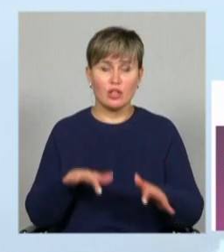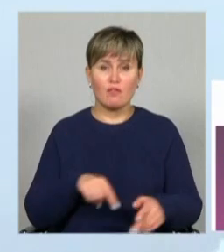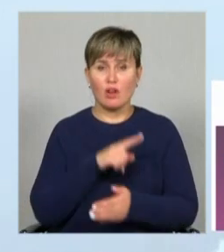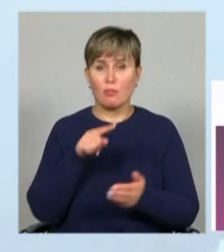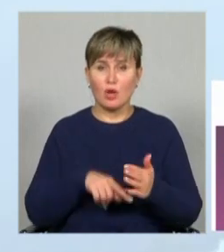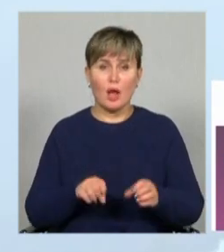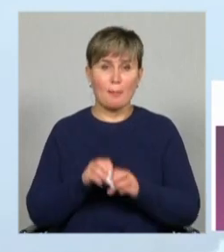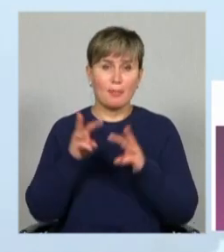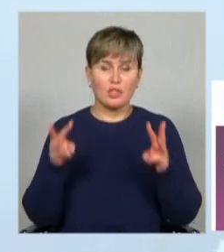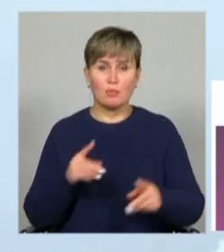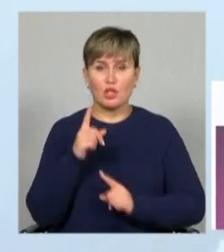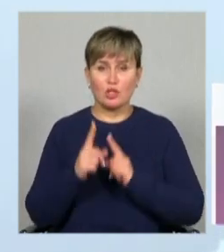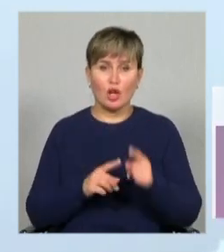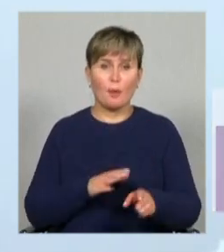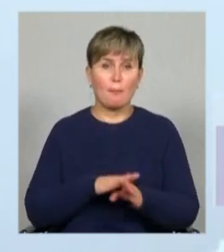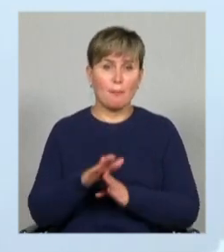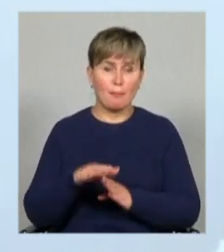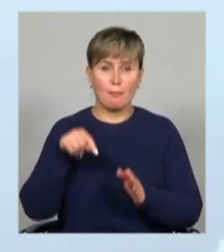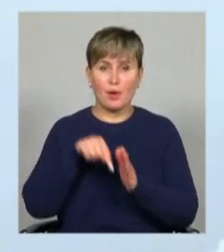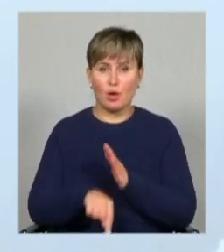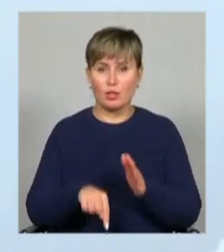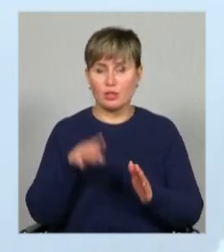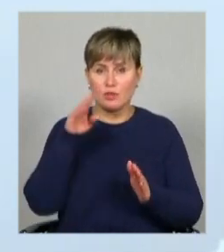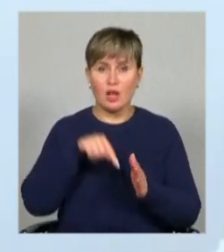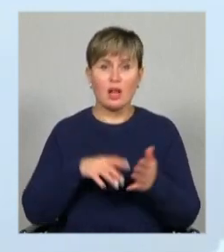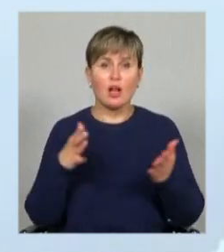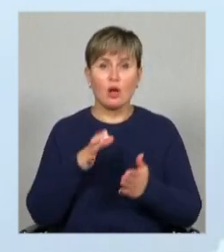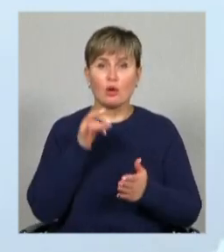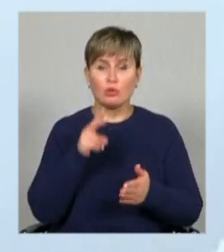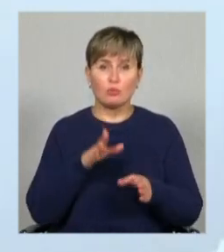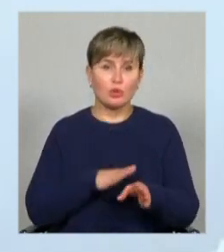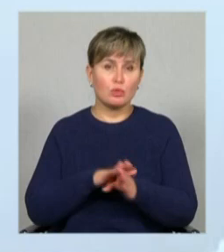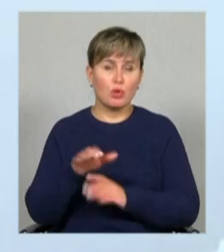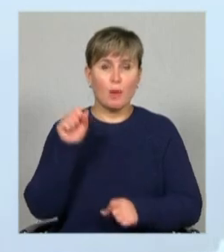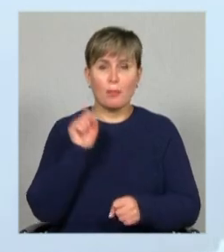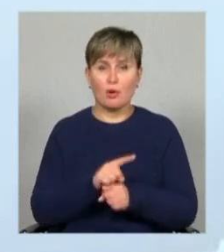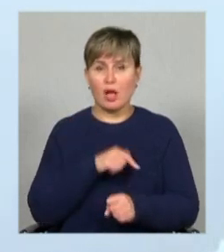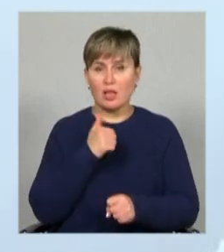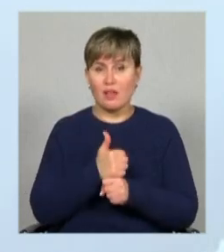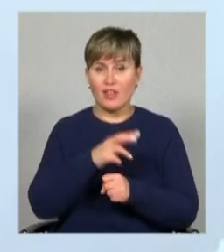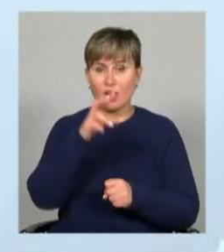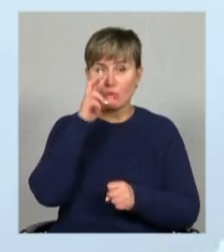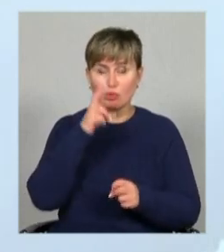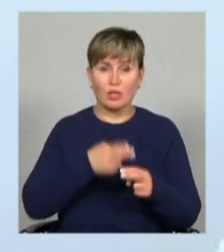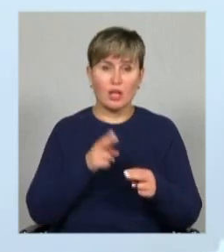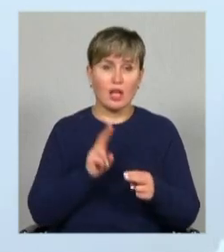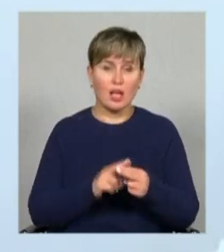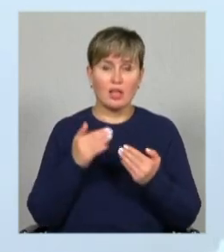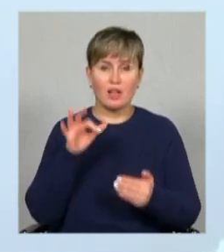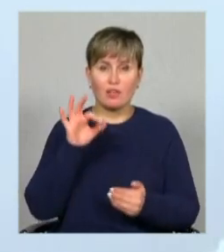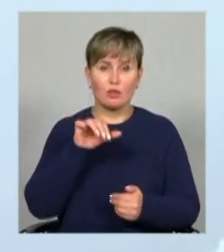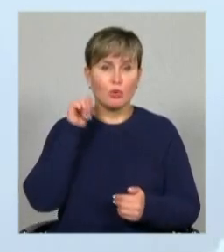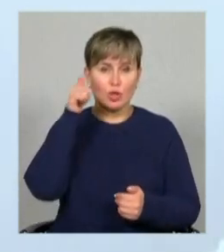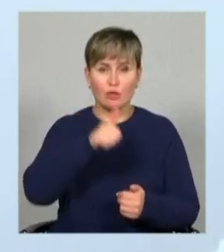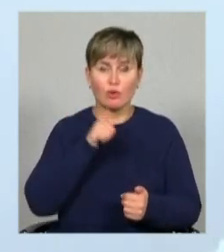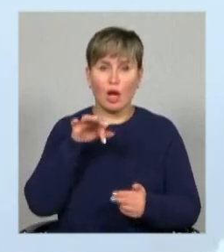обеспечения города Жезказгана полностью подземными водами? В какой срок будет исполнено поручение главы государства, данное им в октябре прошлого